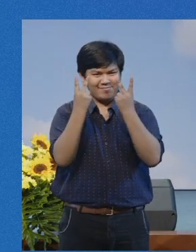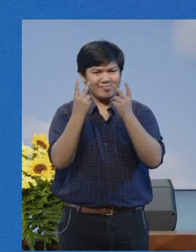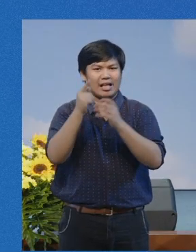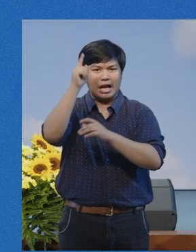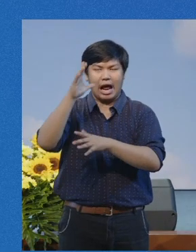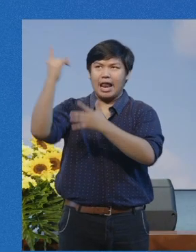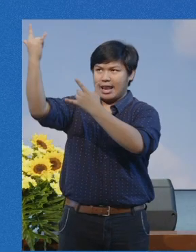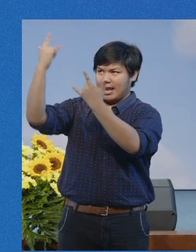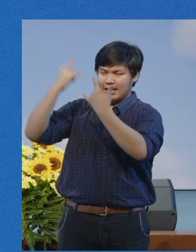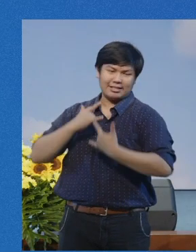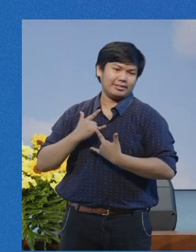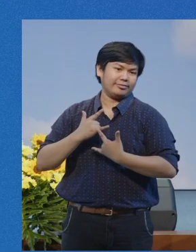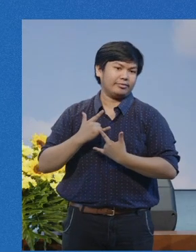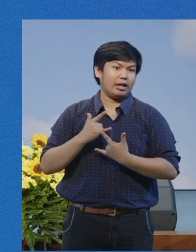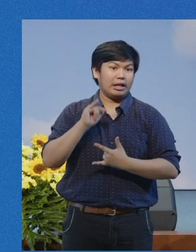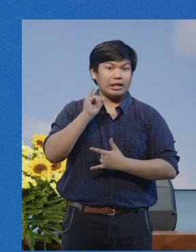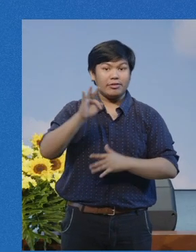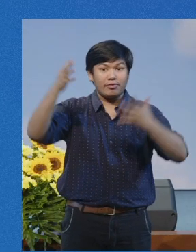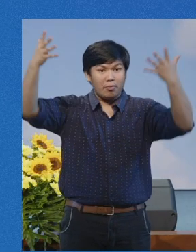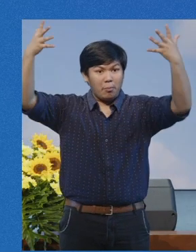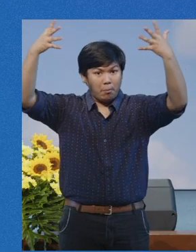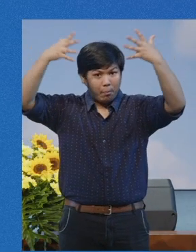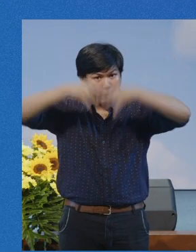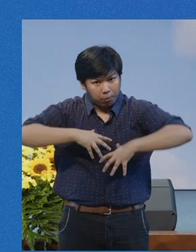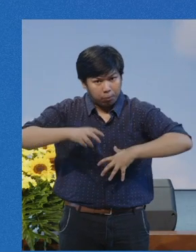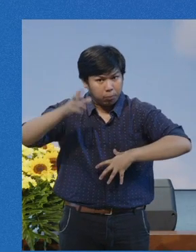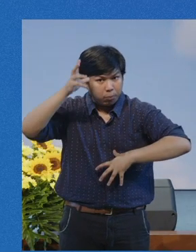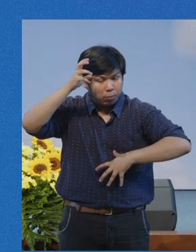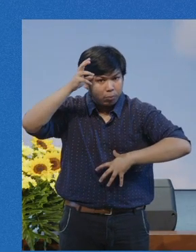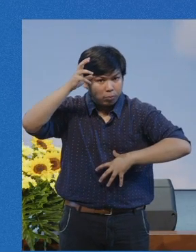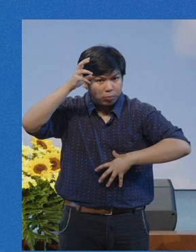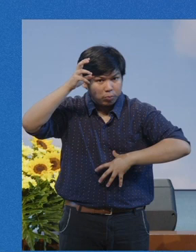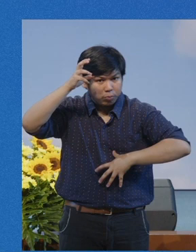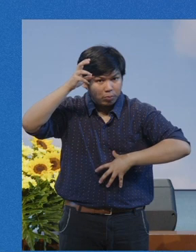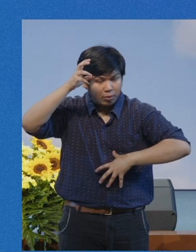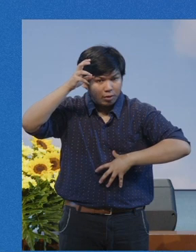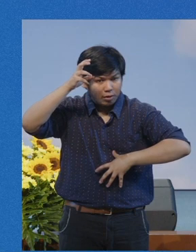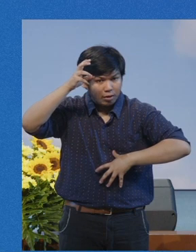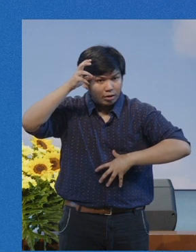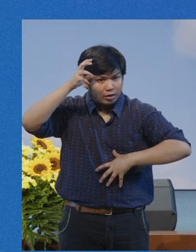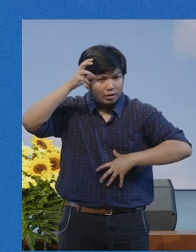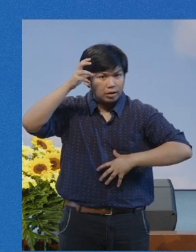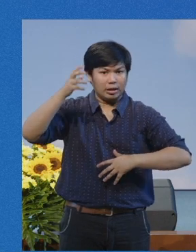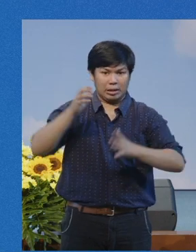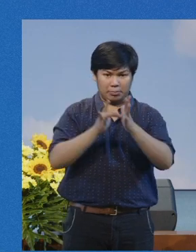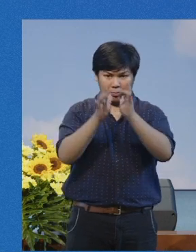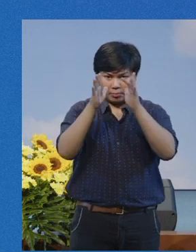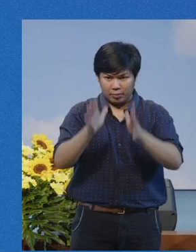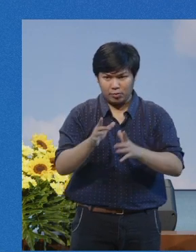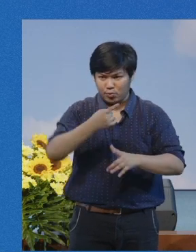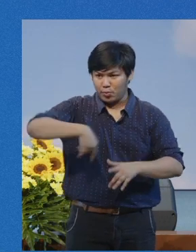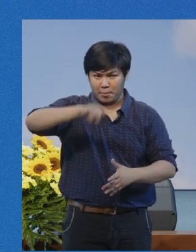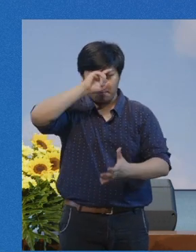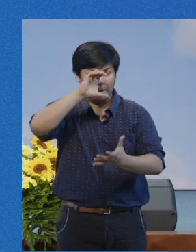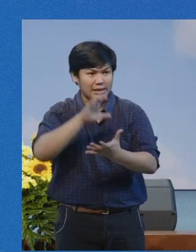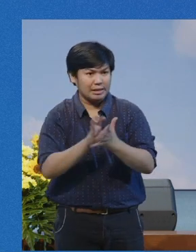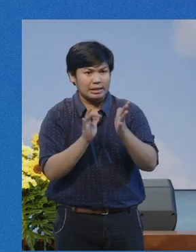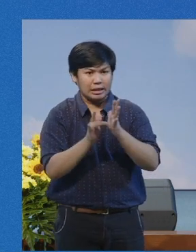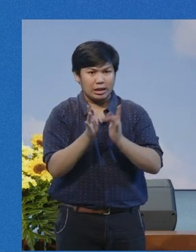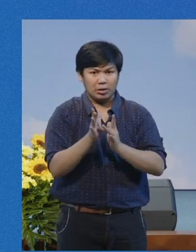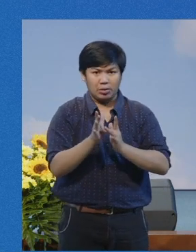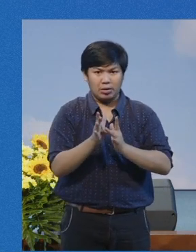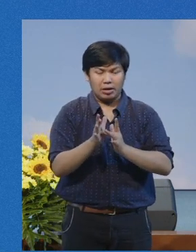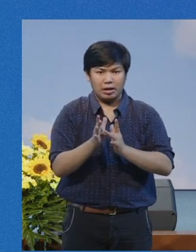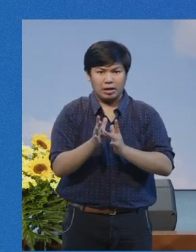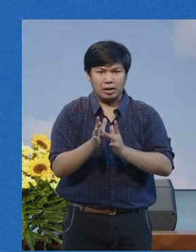kung ang ibig sabihin ng possession ay masaniba ng isang Kristiyano na wala siyang